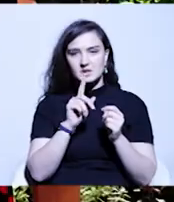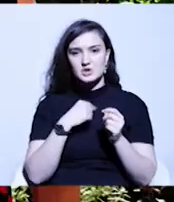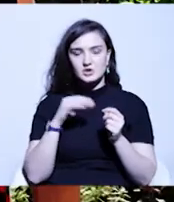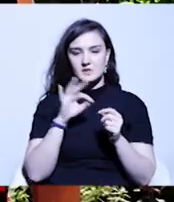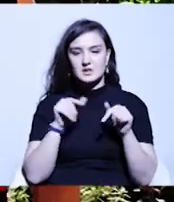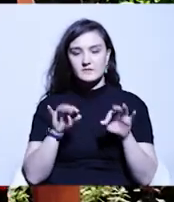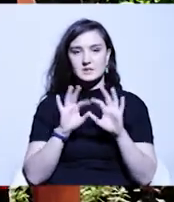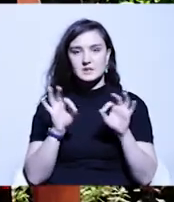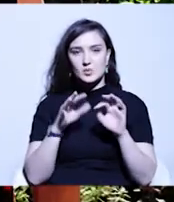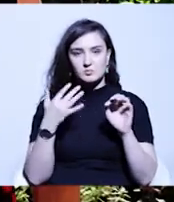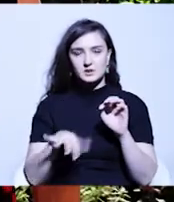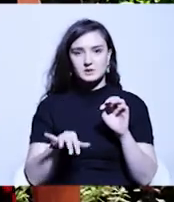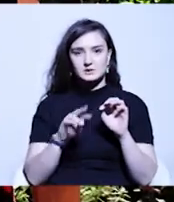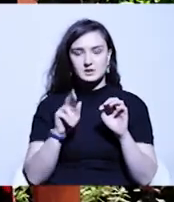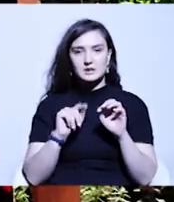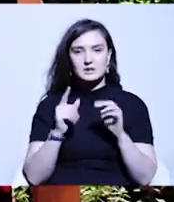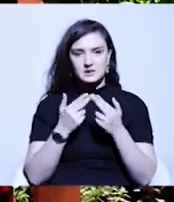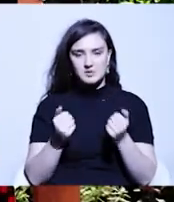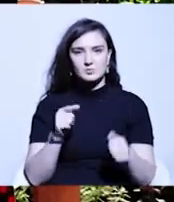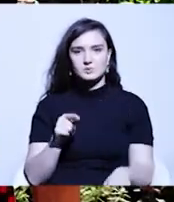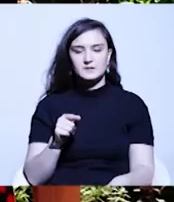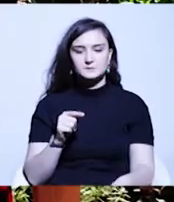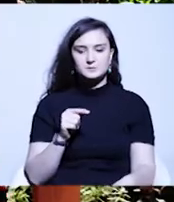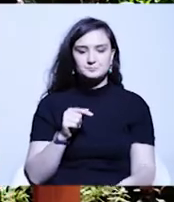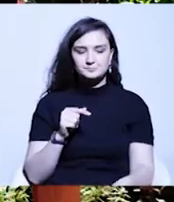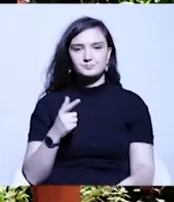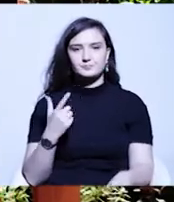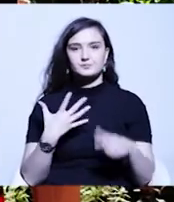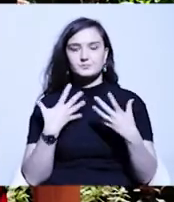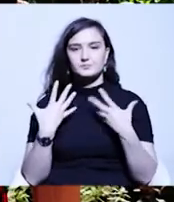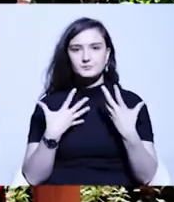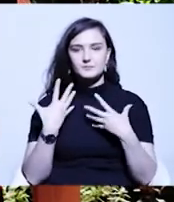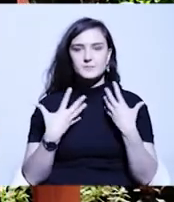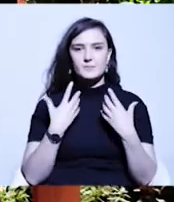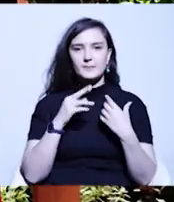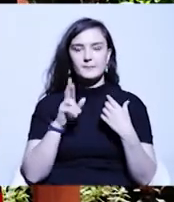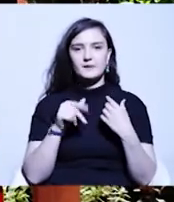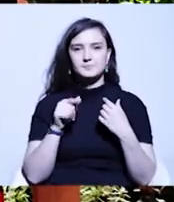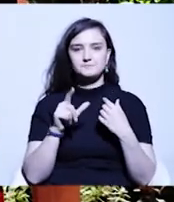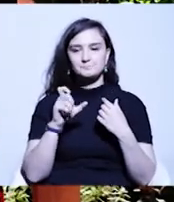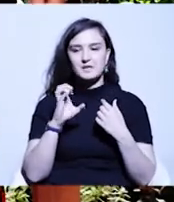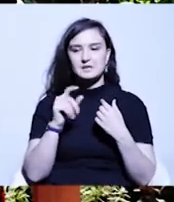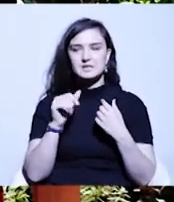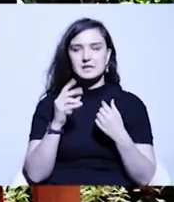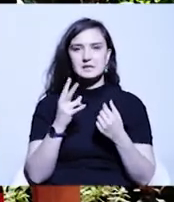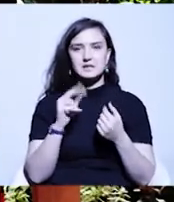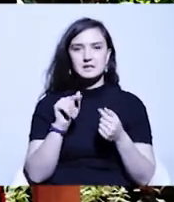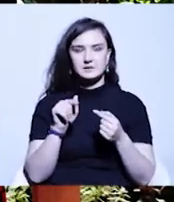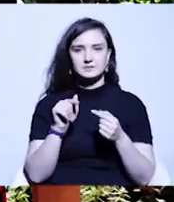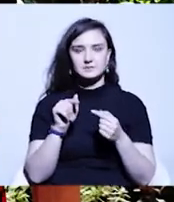აქ ვისაუბრეთ და რასაკვირველია ემოციური და ესთეტიკური